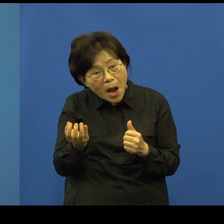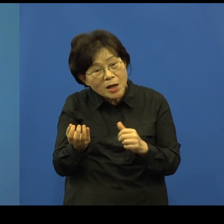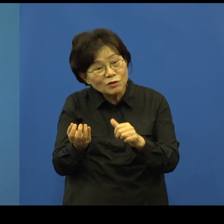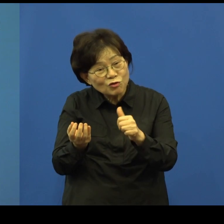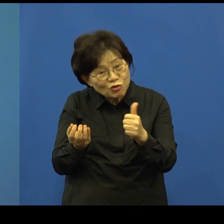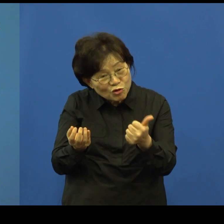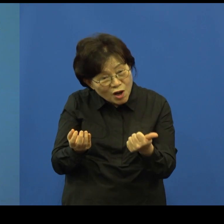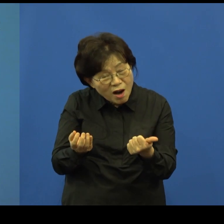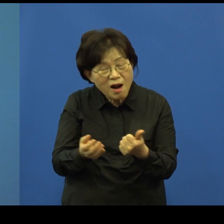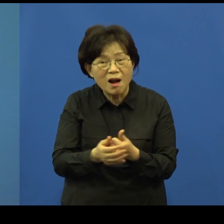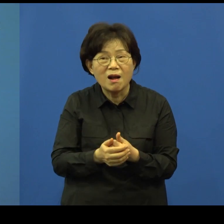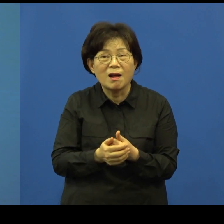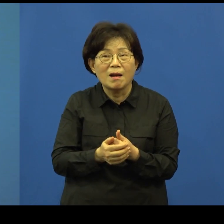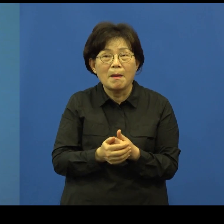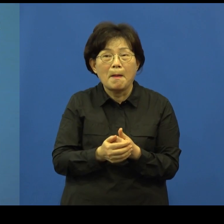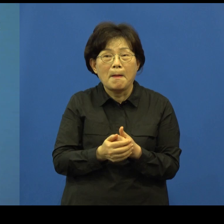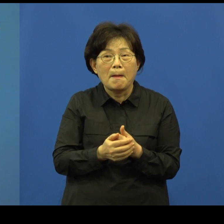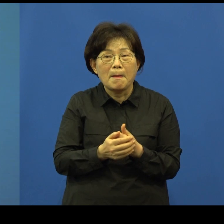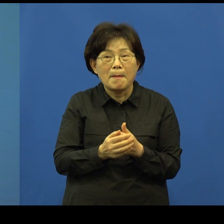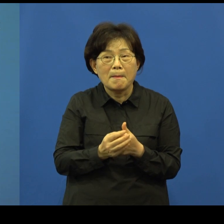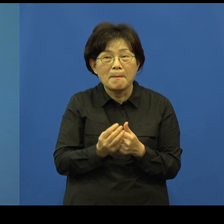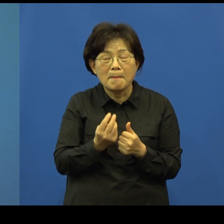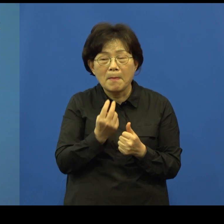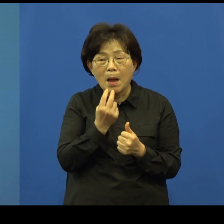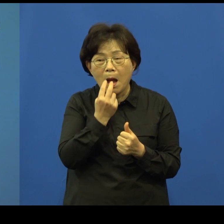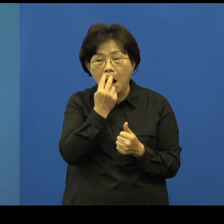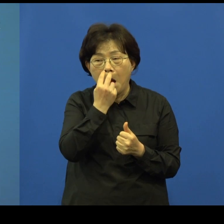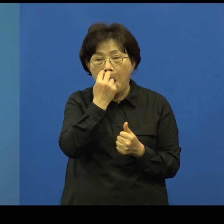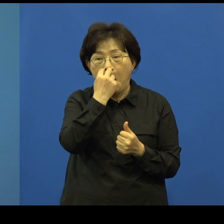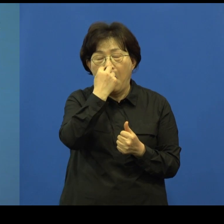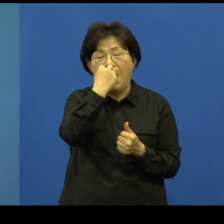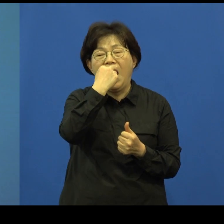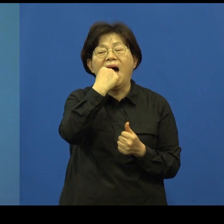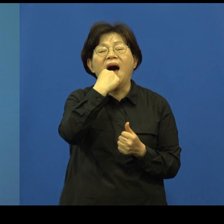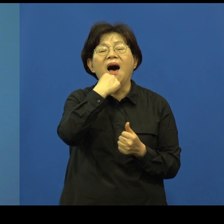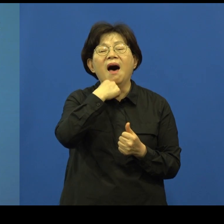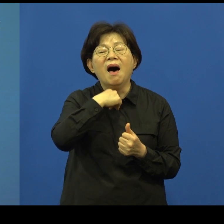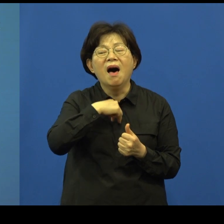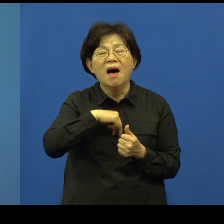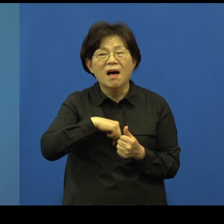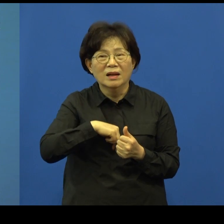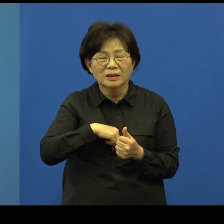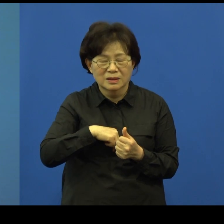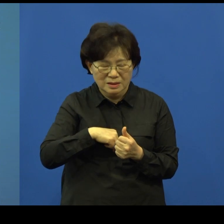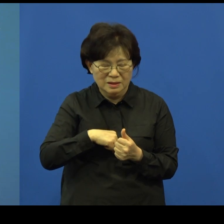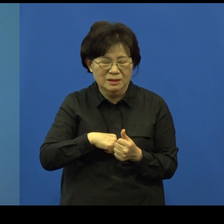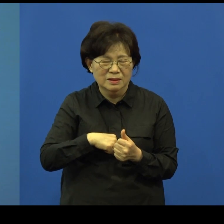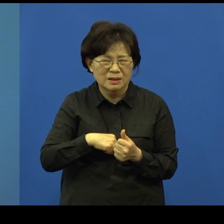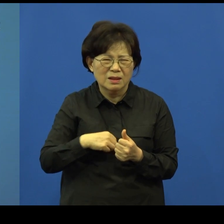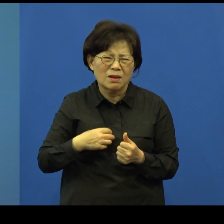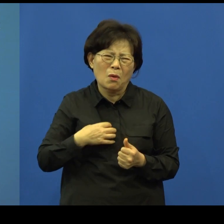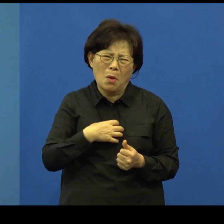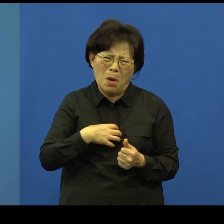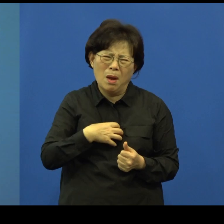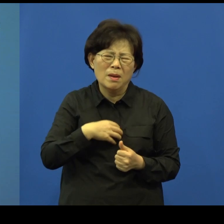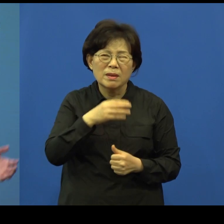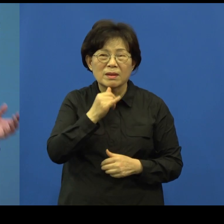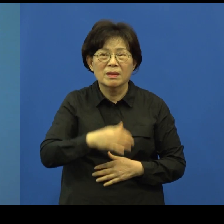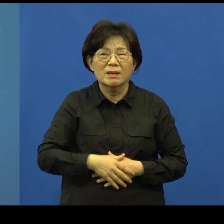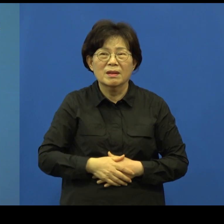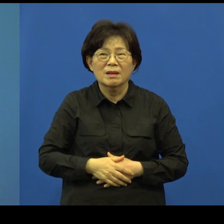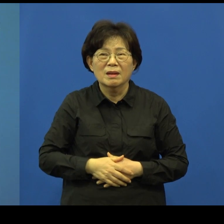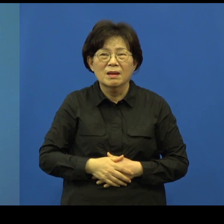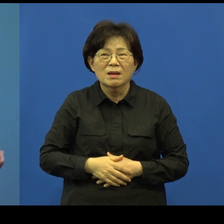나중에는 뭐 그래도 안 되니까 그냥 코스로 그냥 목 안으로 집어넣어가지고 하는, 이게 보통 괴로운 게 아니에요. 그러니까